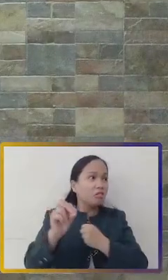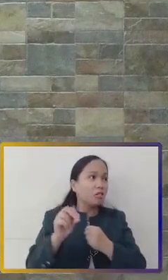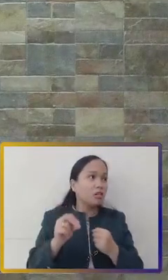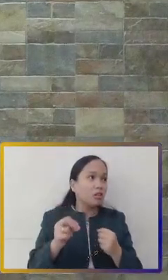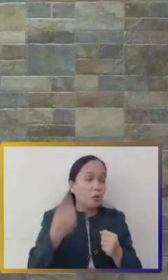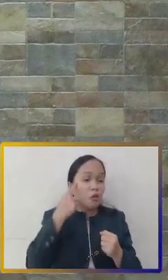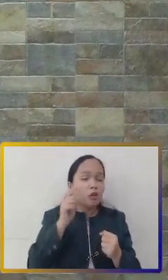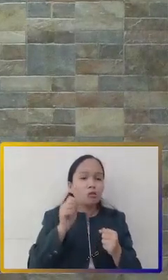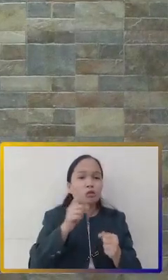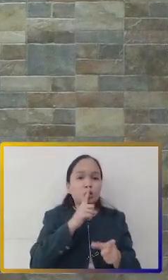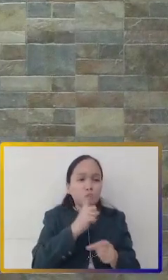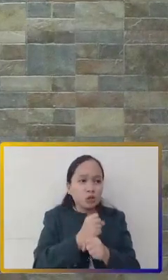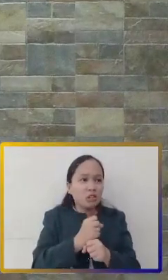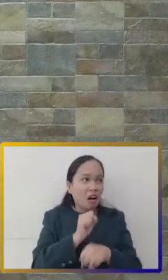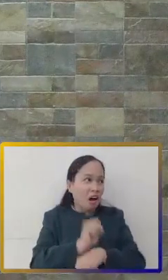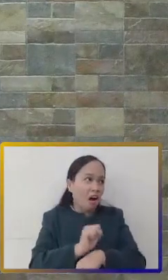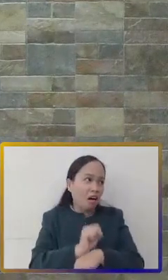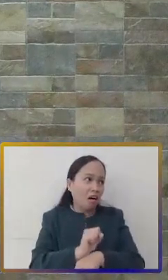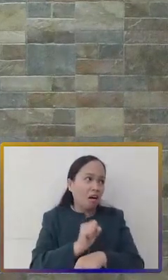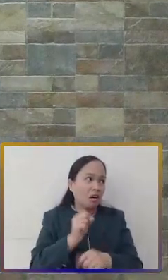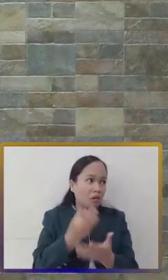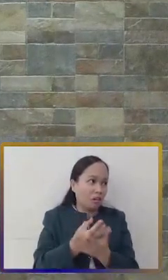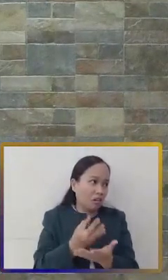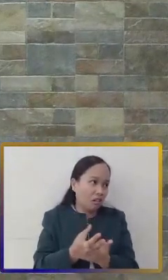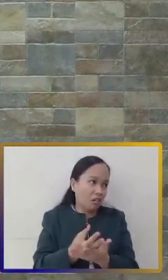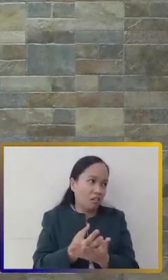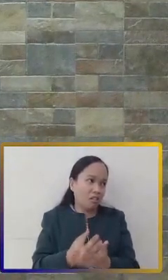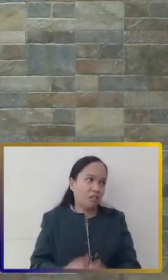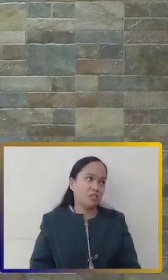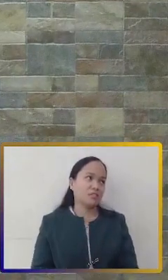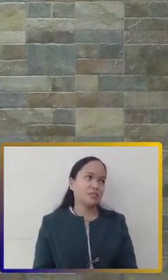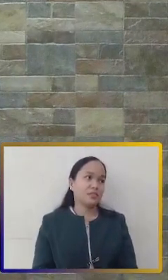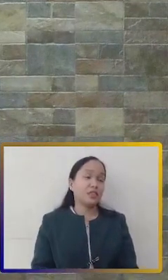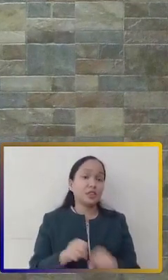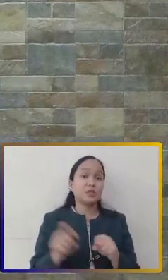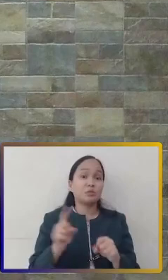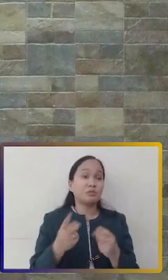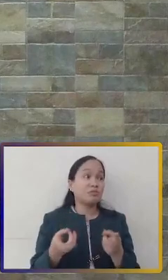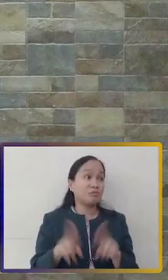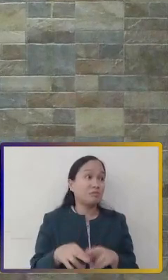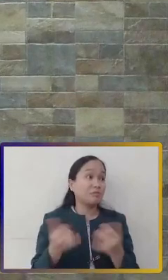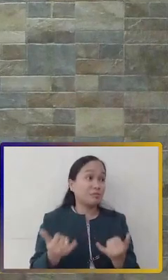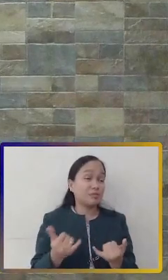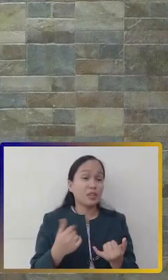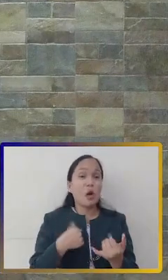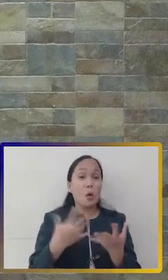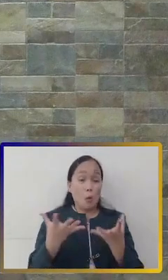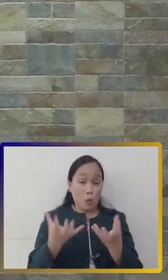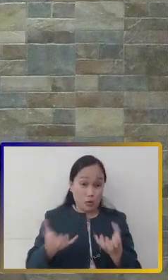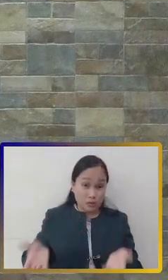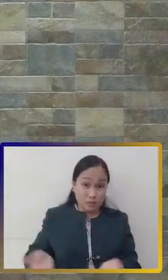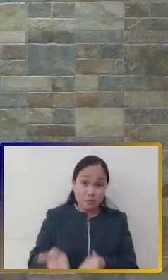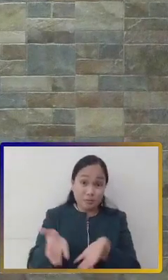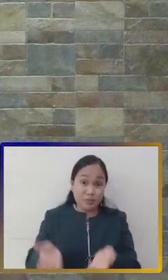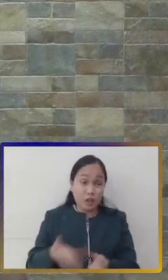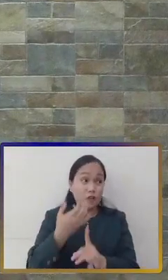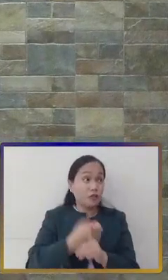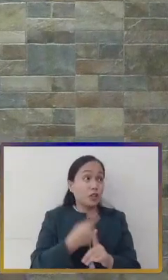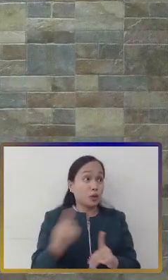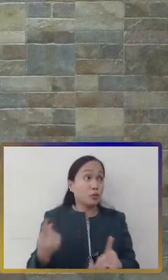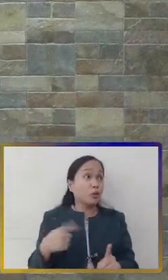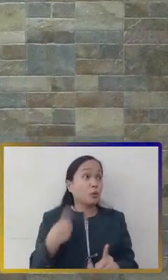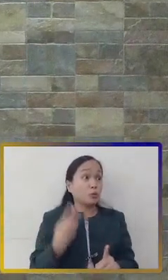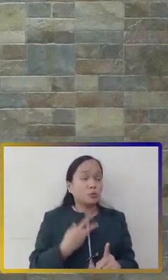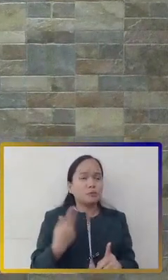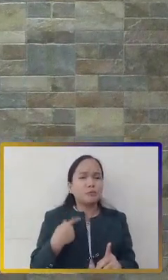simbahan. Tayo po ay nasa isang simbahan, mga kapatid, na nais ko pong paalala muli sa bawat isa po sa atin, nakaupo tayo sa